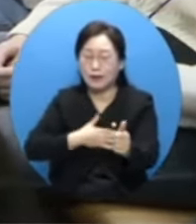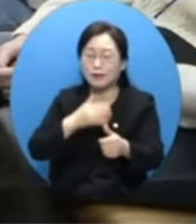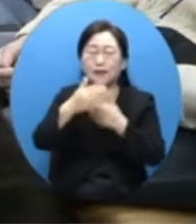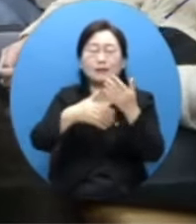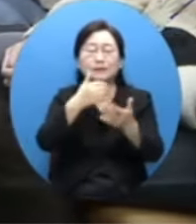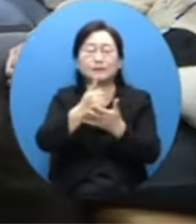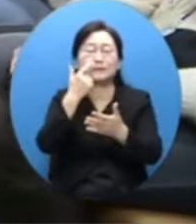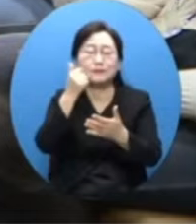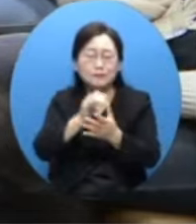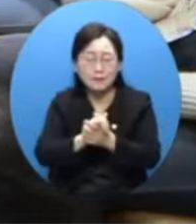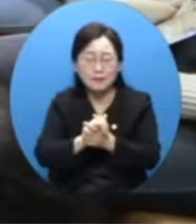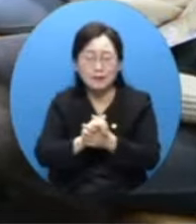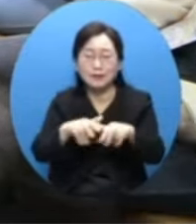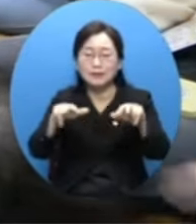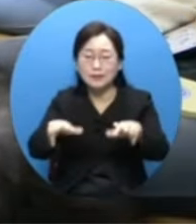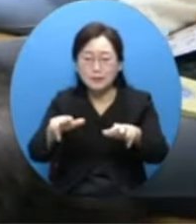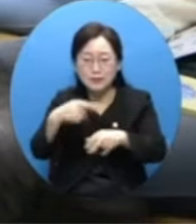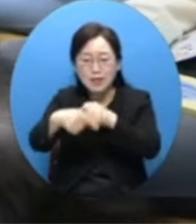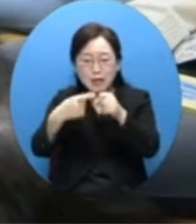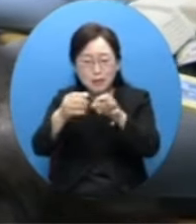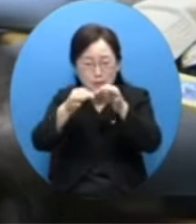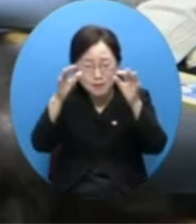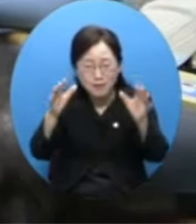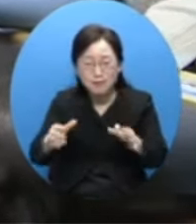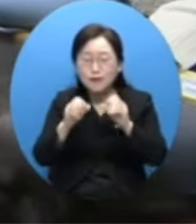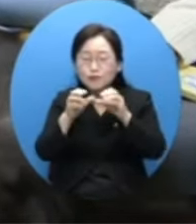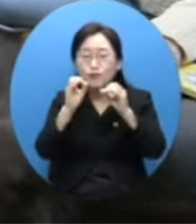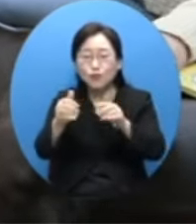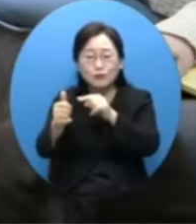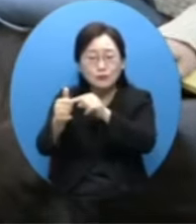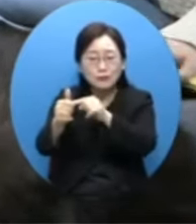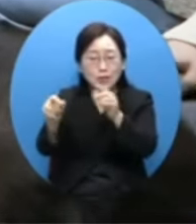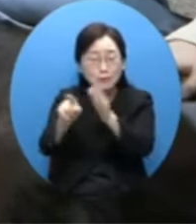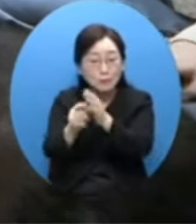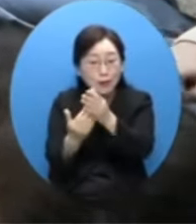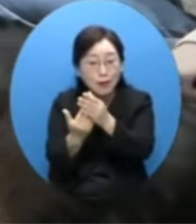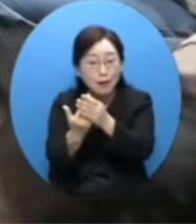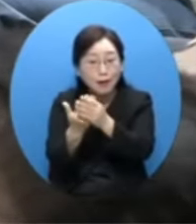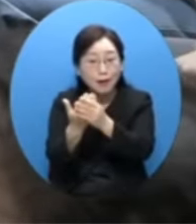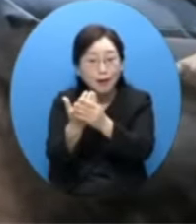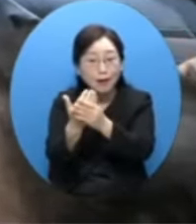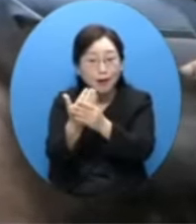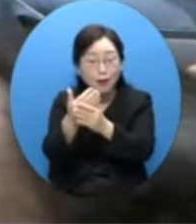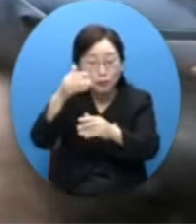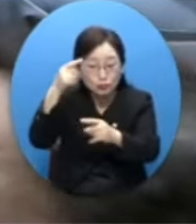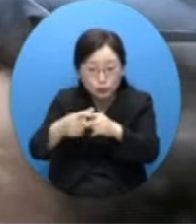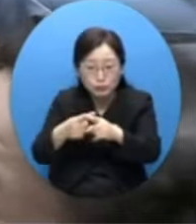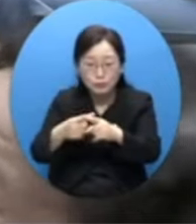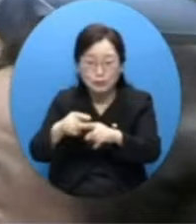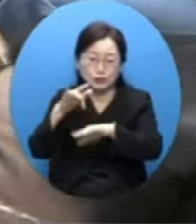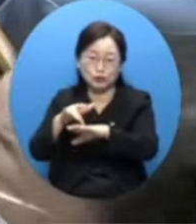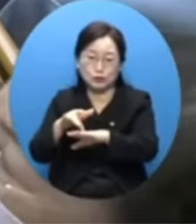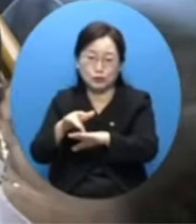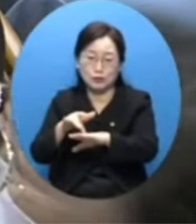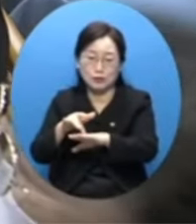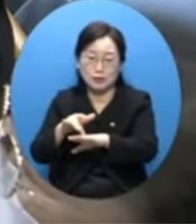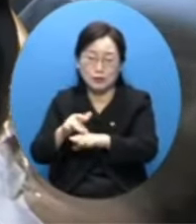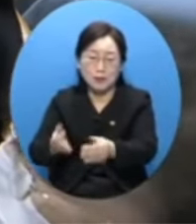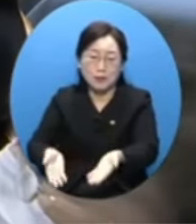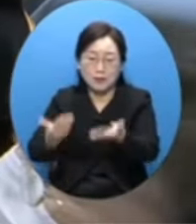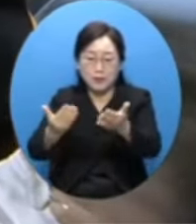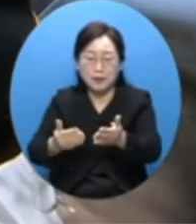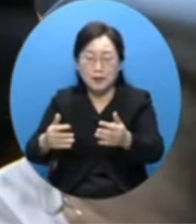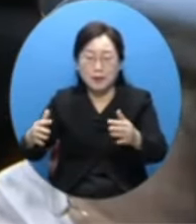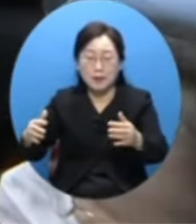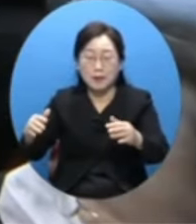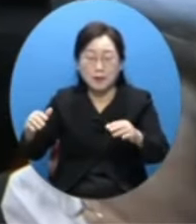아버지, 지금 1년 만에 전도해서 교회 나와서 믿음이 들어가려고 하니까 사탄이 역사해가지고 저렇게 대형사고가 났습니다.